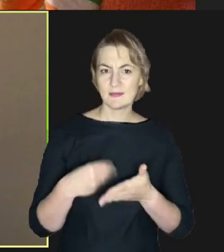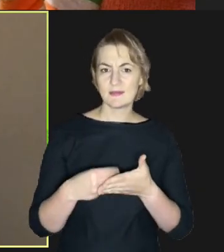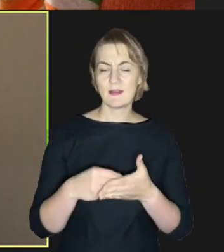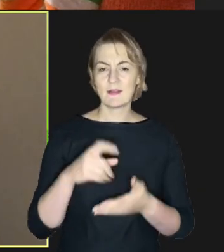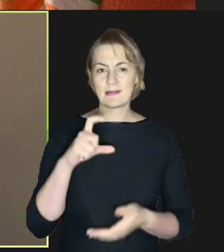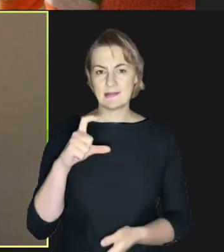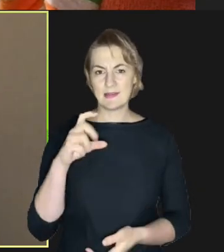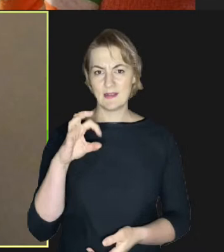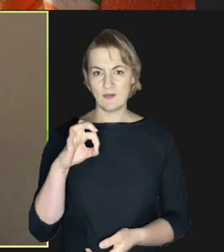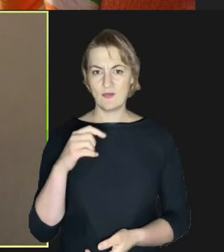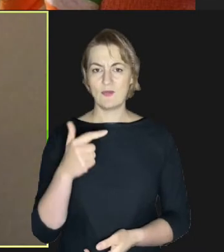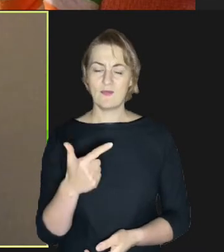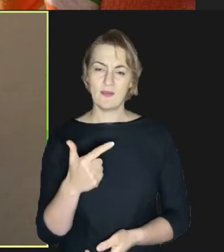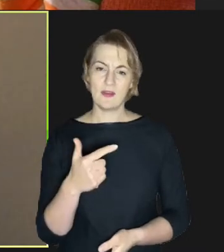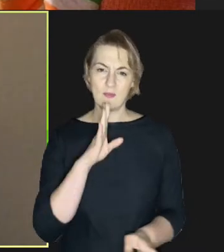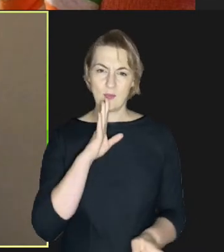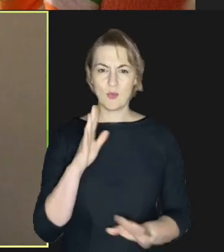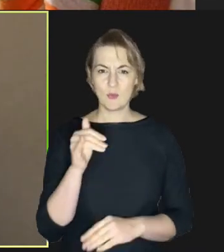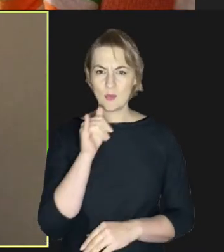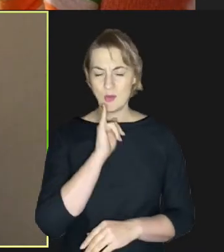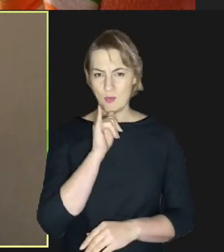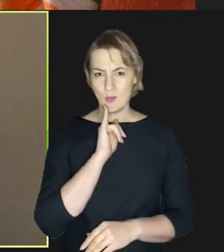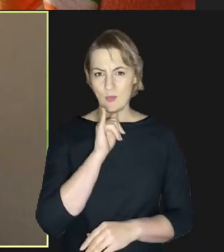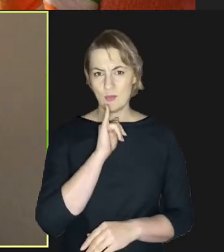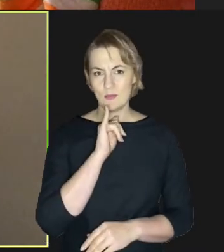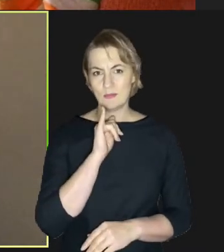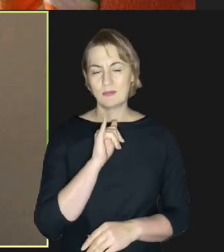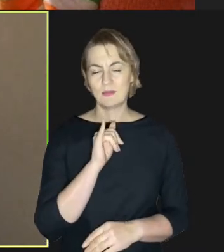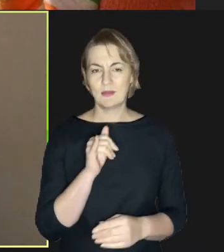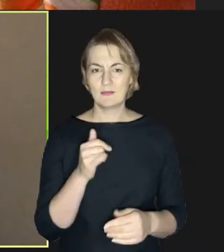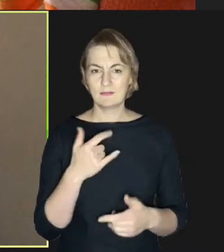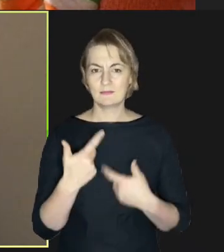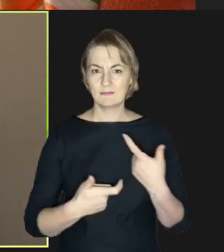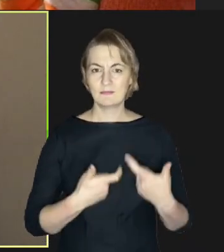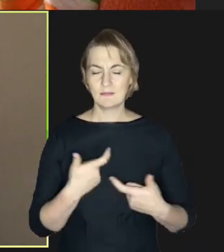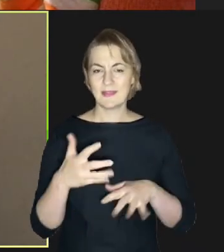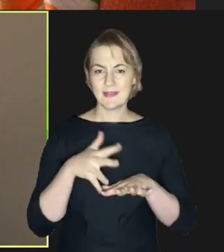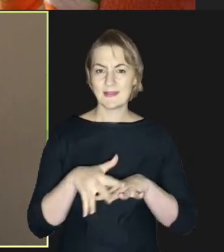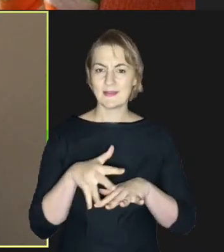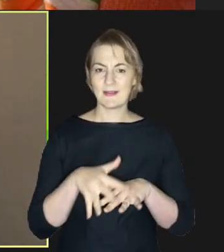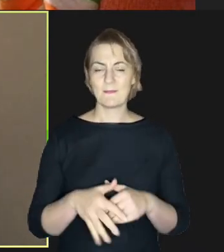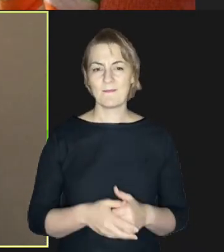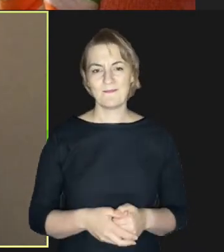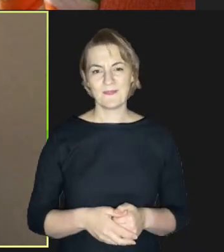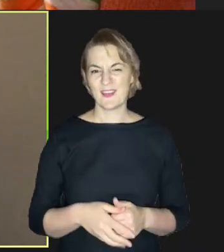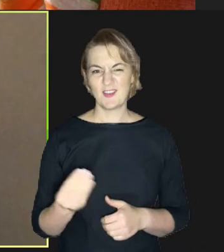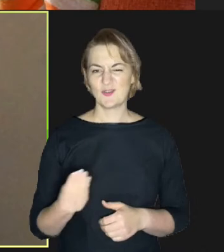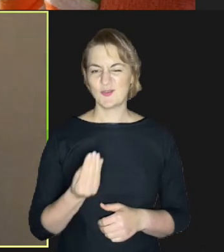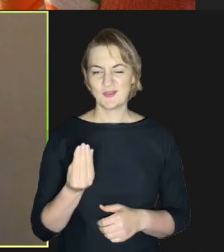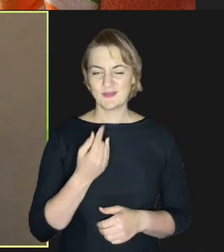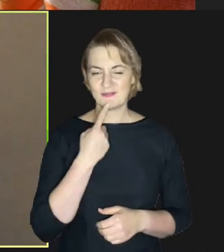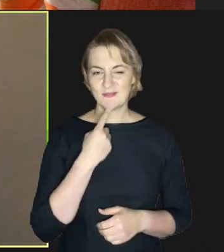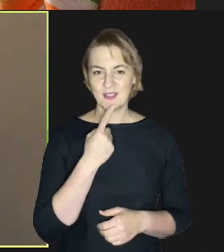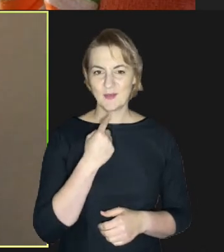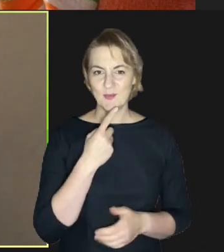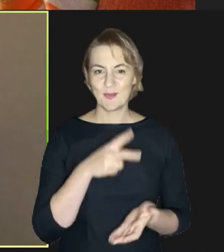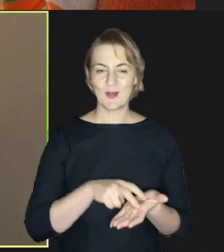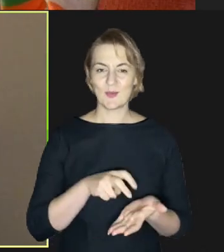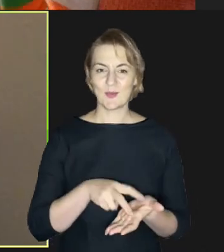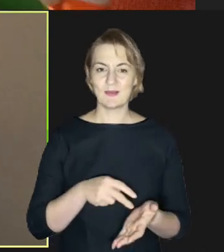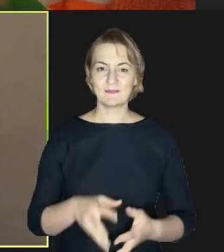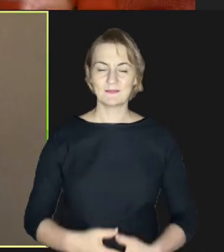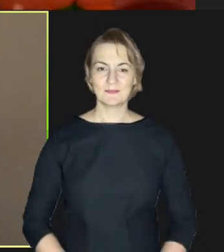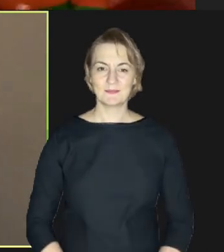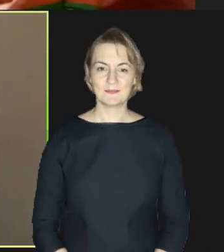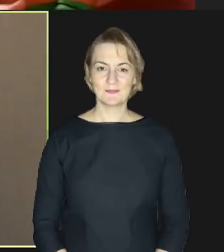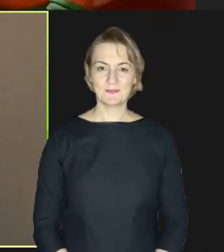są jakąś taką próbą, prawda, stworzenia takiego systemu. No ale to dużo jeszcze za mało, dużo za mało. No